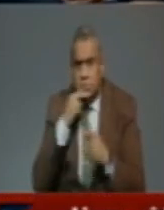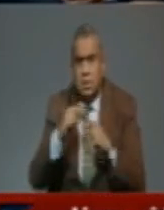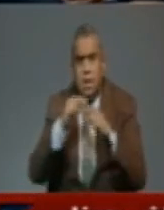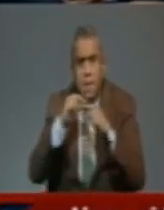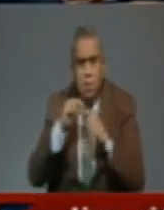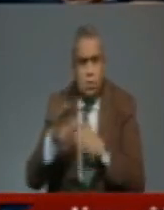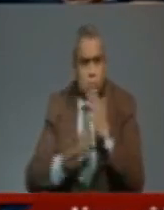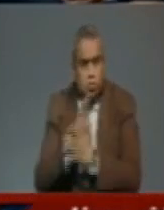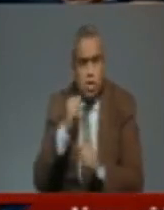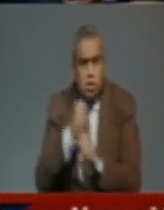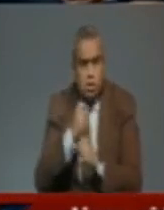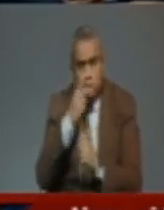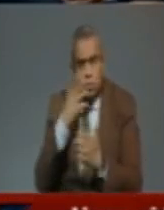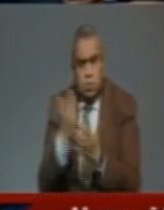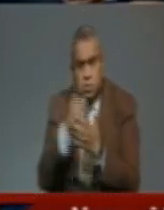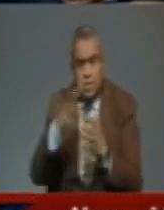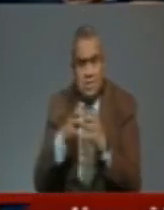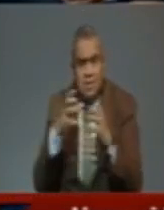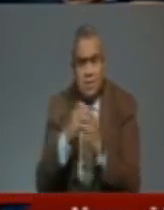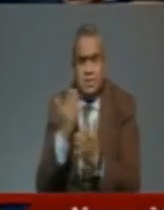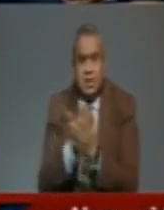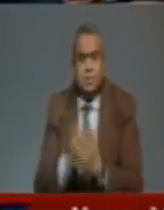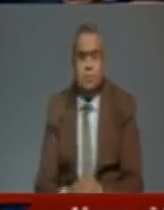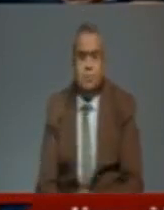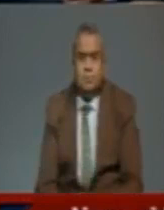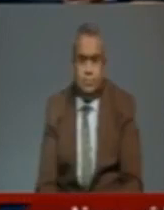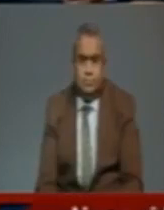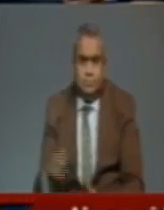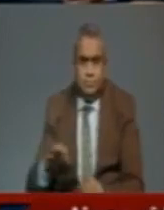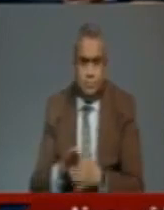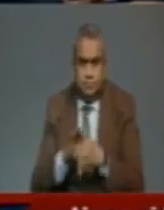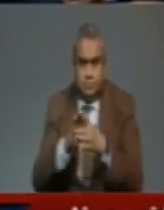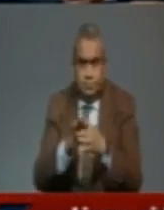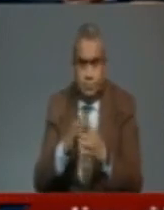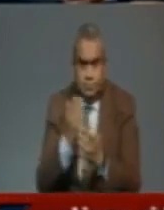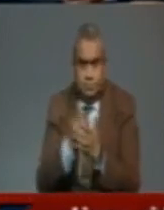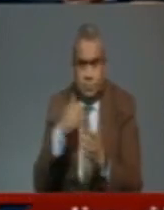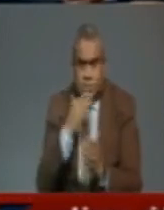انا بقول التاريخ ده مش عشان حاجه، عايز اقول ايه، انت بتطرح الفرصه